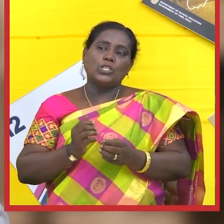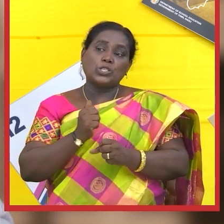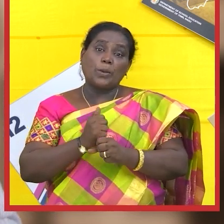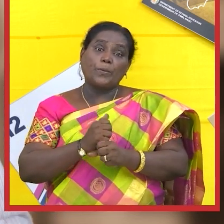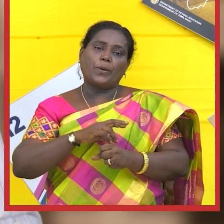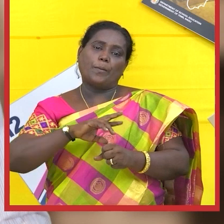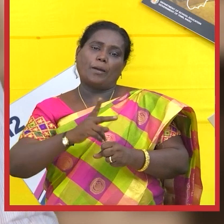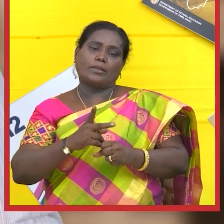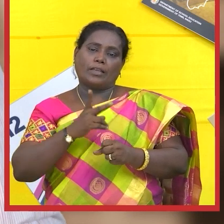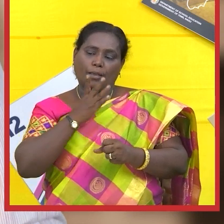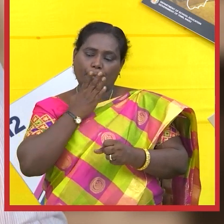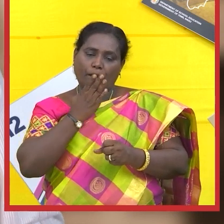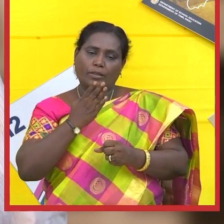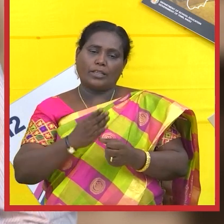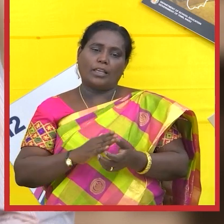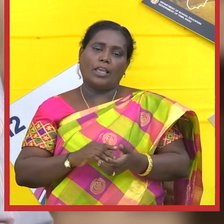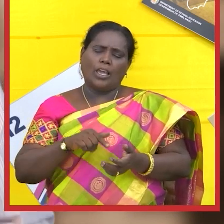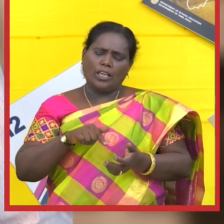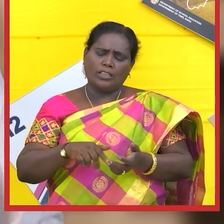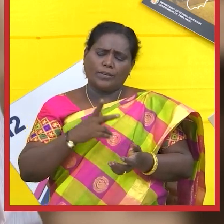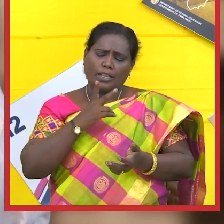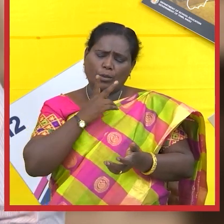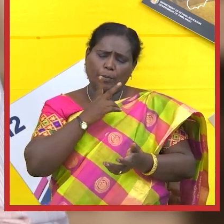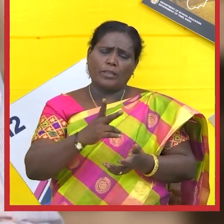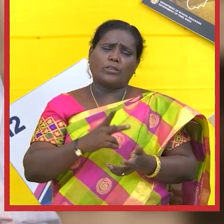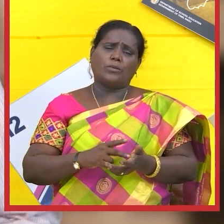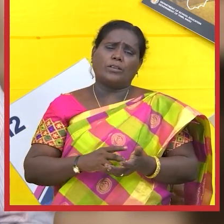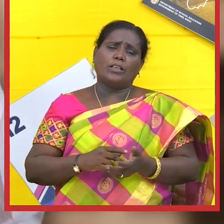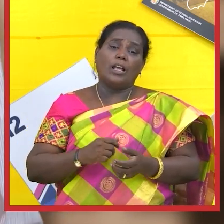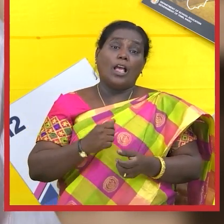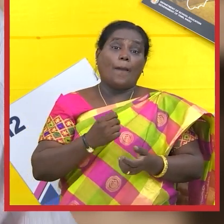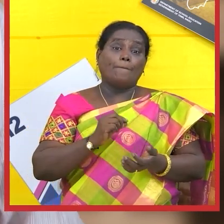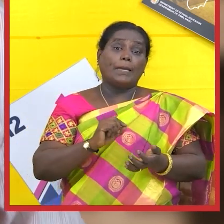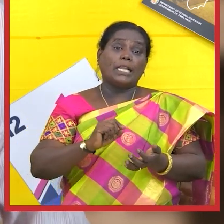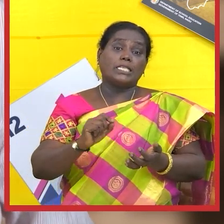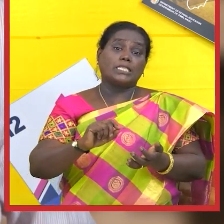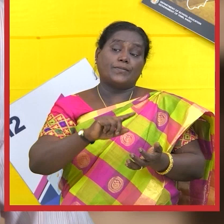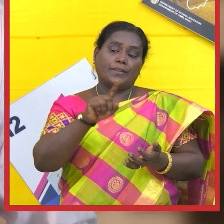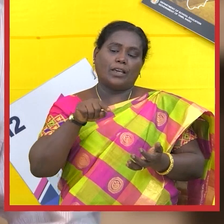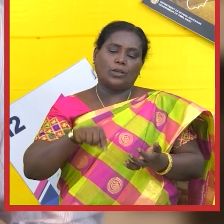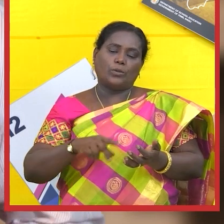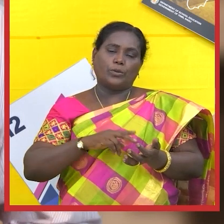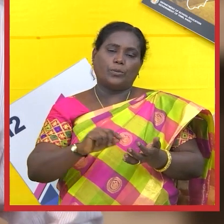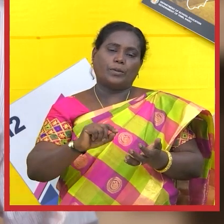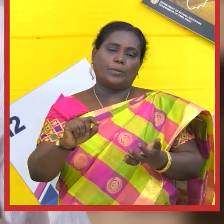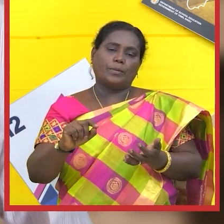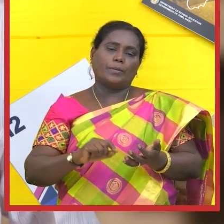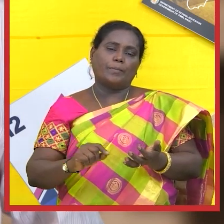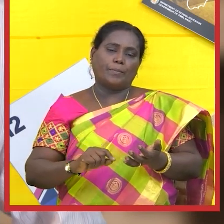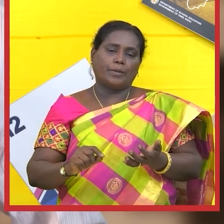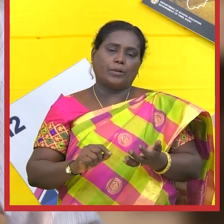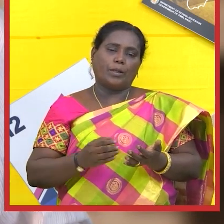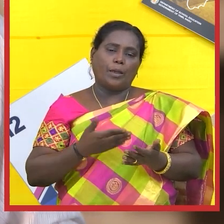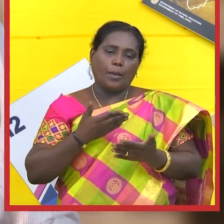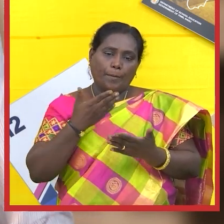இந்த பாடத்திலே, இதுவரைக்கும் நாம் பார்த்த இந்த பாடத்திலே நிறைய பயிற்சி வினாக்கள் உங்களுக்கு கொடுக்கப்பட்டிருக்கின்றன. பாடத்தினுடைய பிற்பகுதியில்